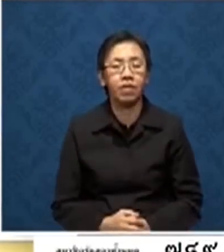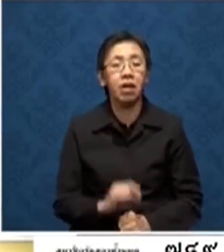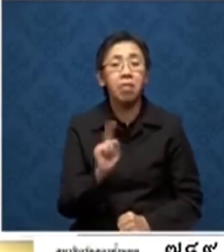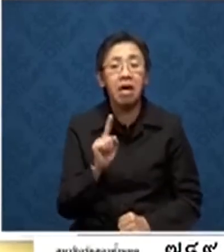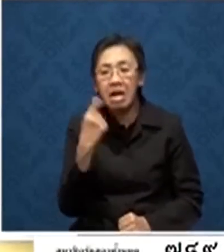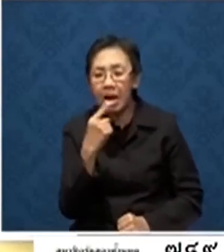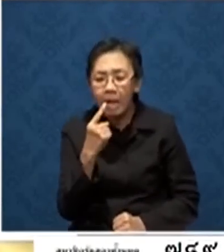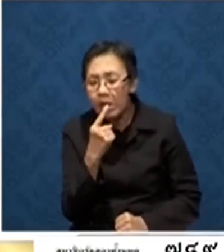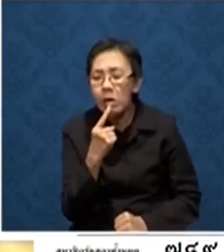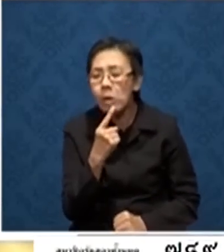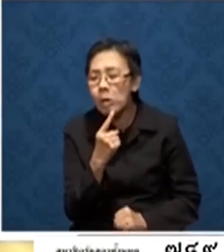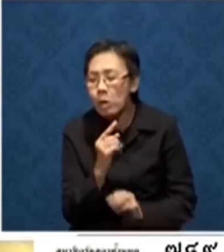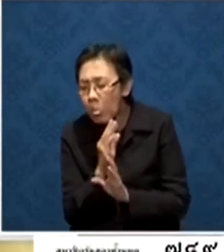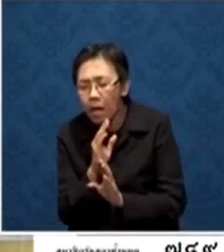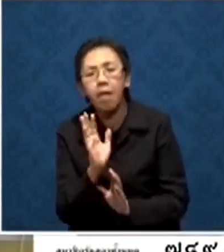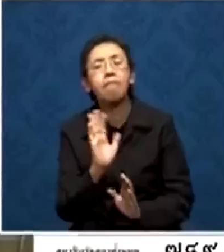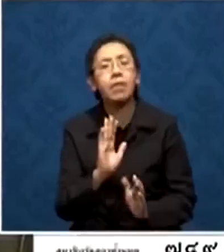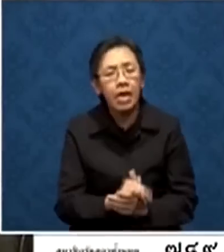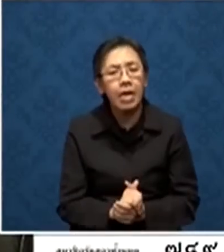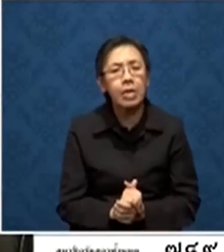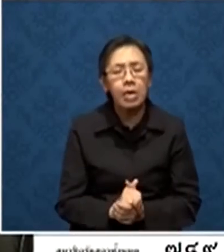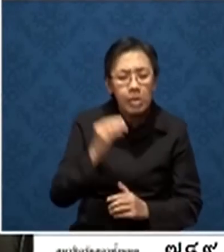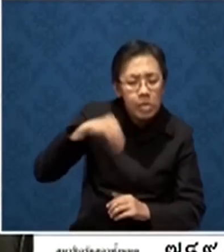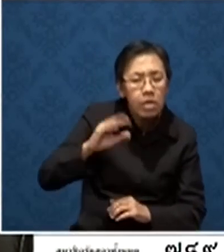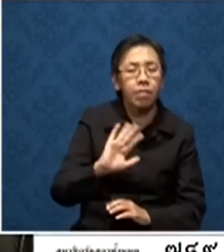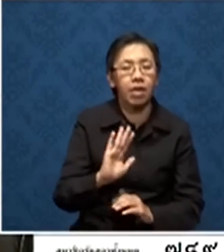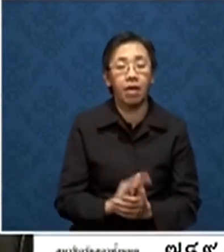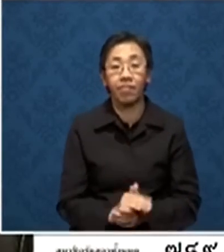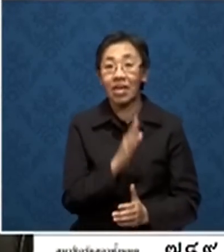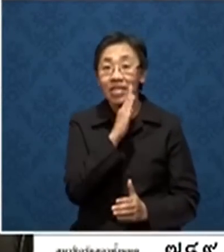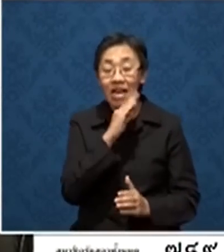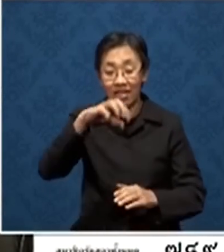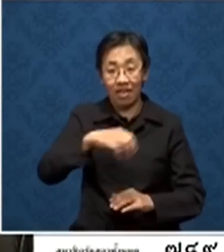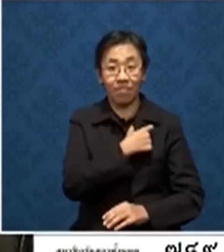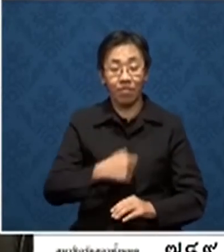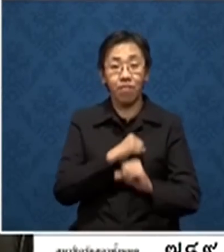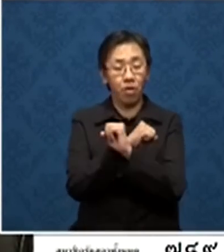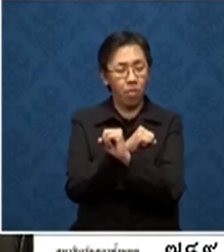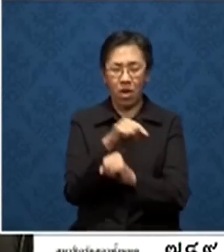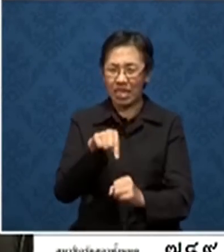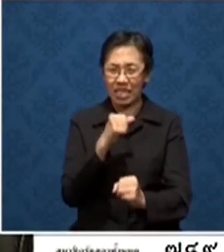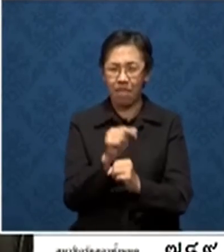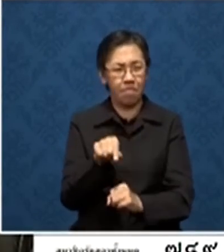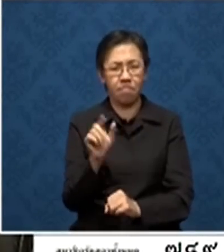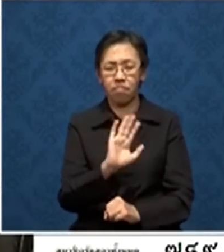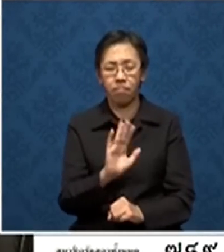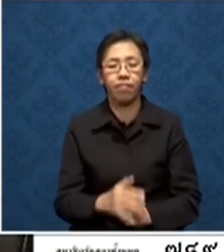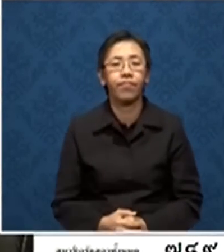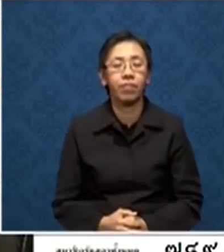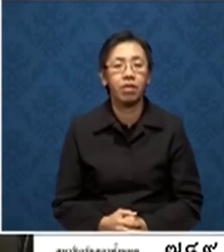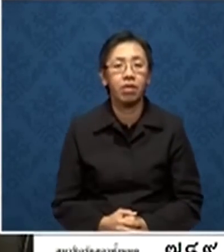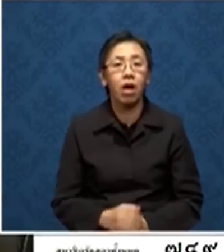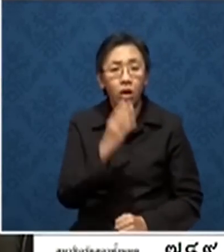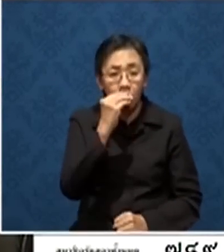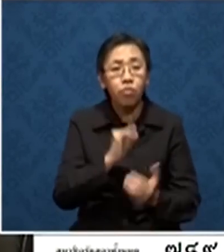ให้ใครมาแอบอ้างสถาบันท่านครับถ้าท่านจะปกป้องสถาบันต้องไม่ทำแบบนี้มีครับผม